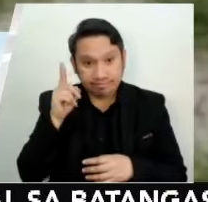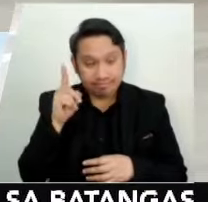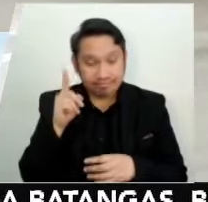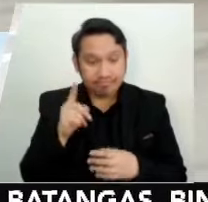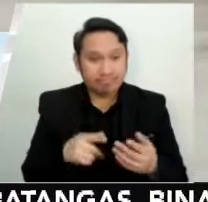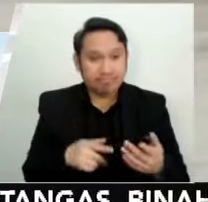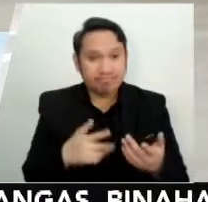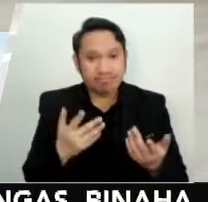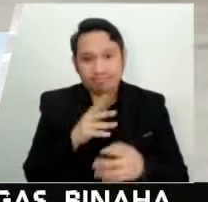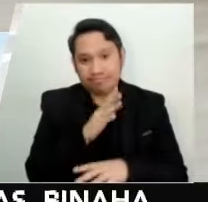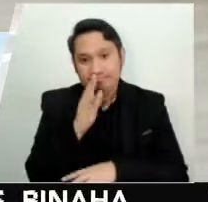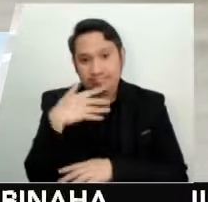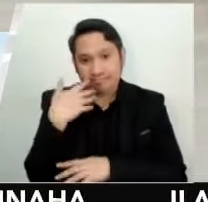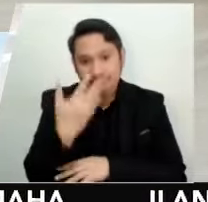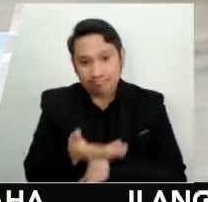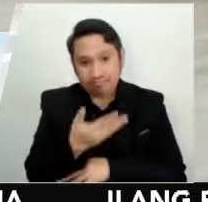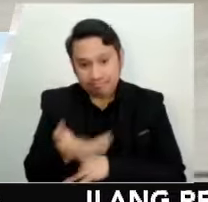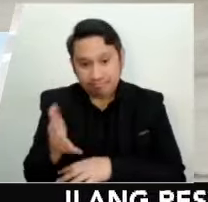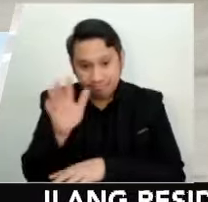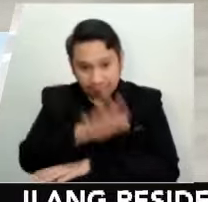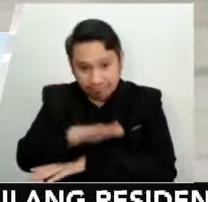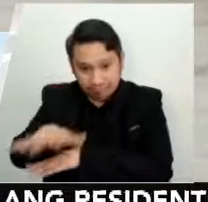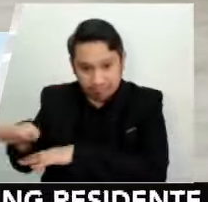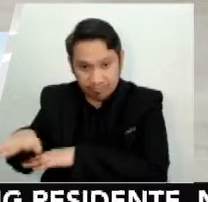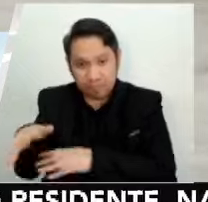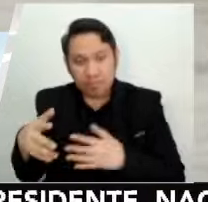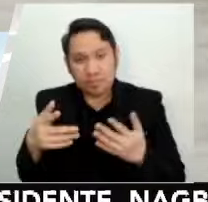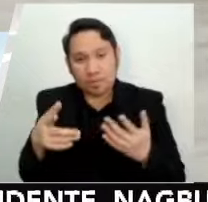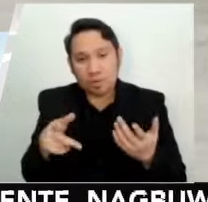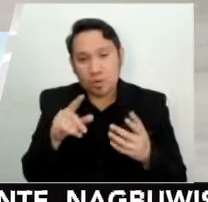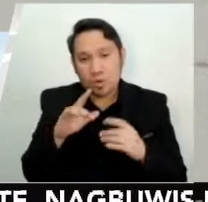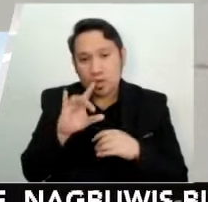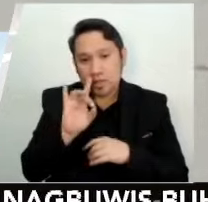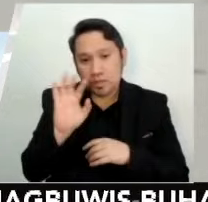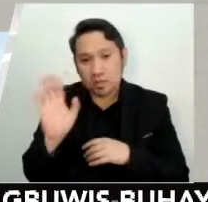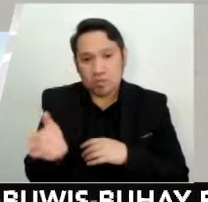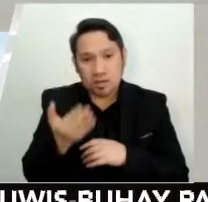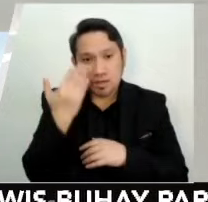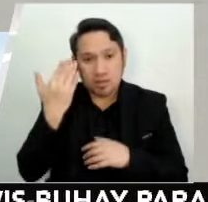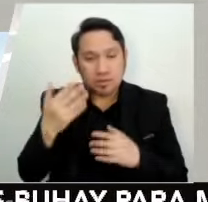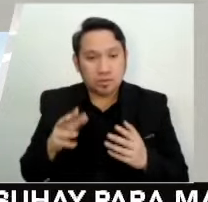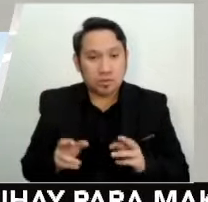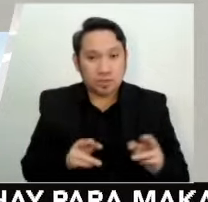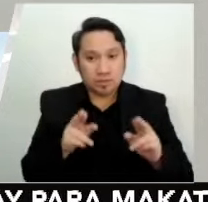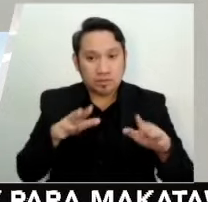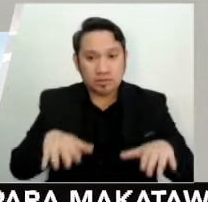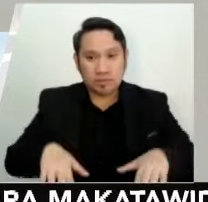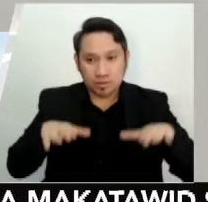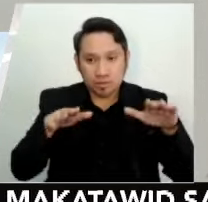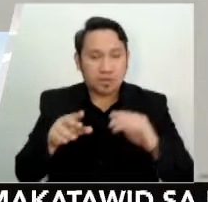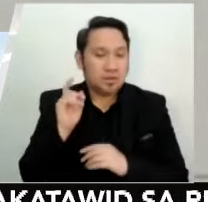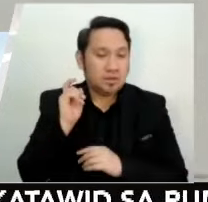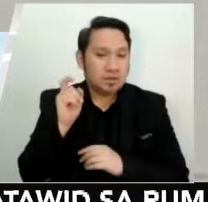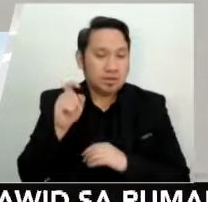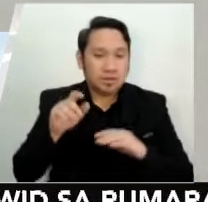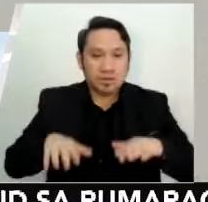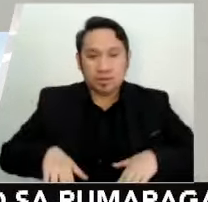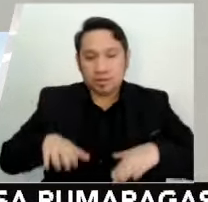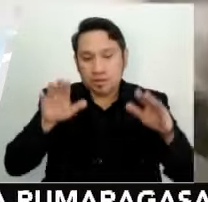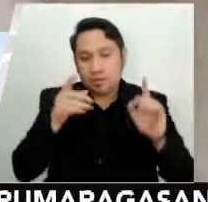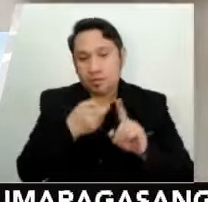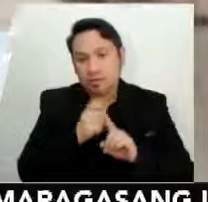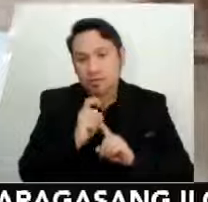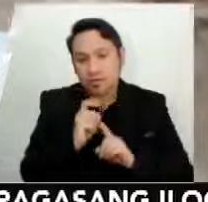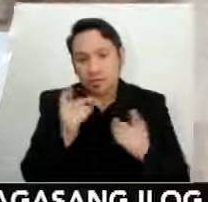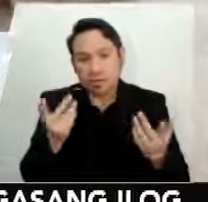Tumawini. Bandang alas 8 ng umaga, nagsimulang umapaw ang Pinakanawan River. Mabilis ang pagtaas ng baha mula sa mga taniman at mga